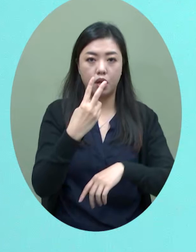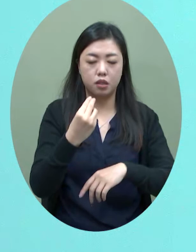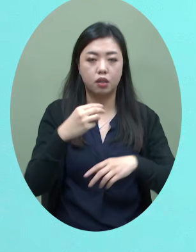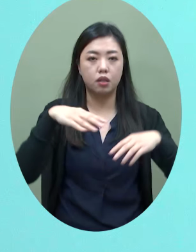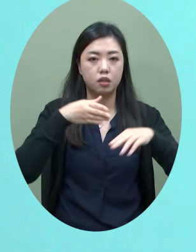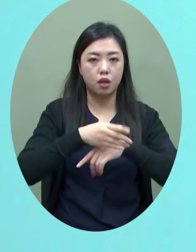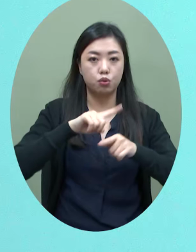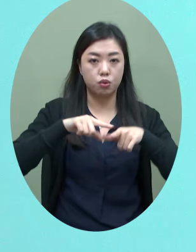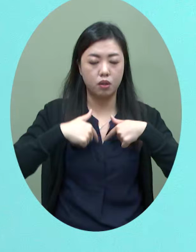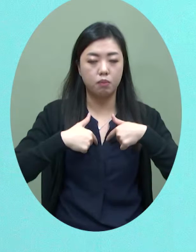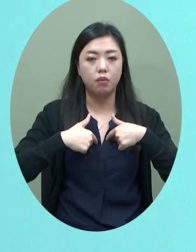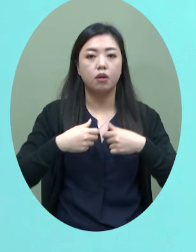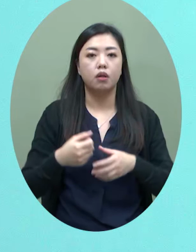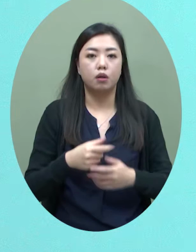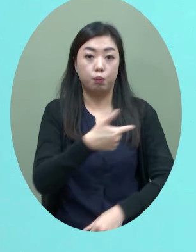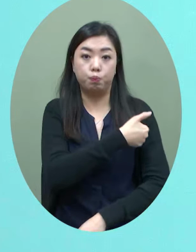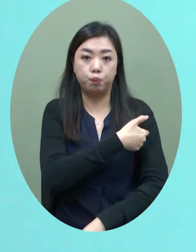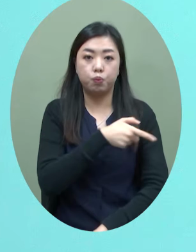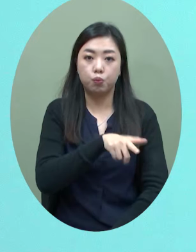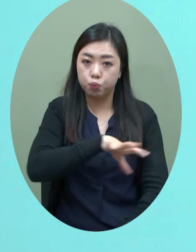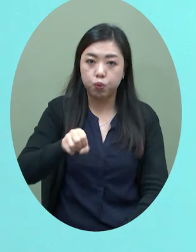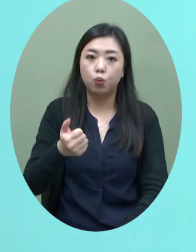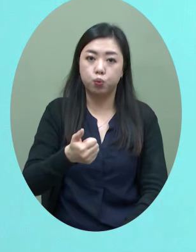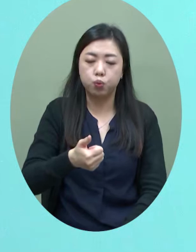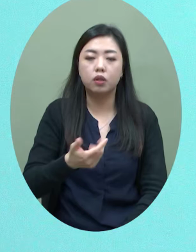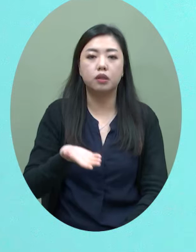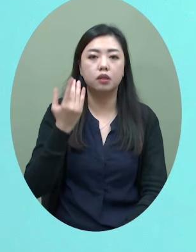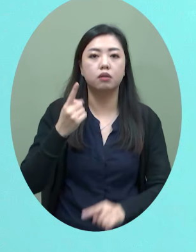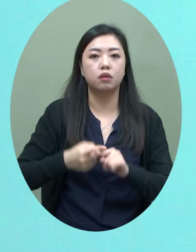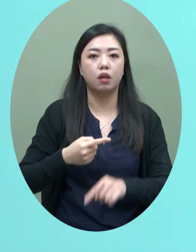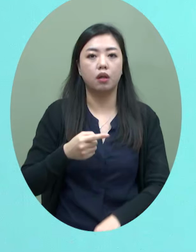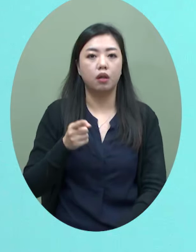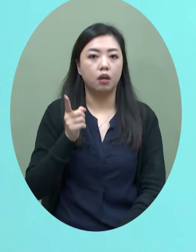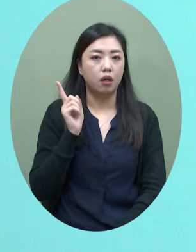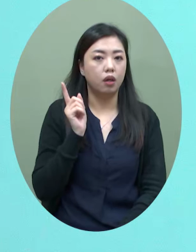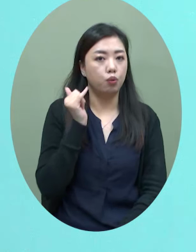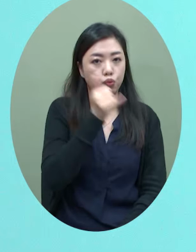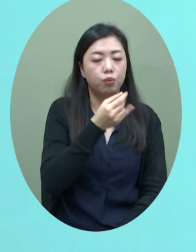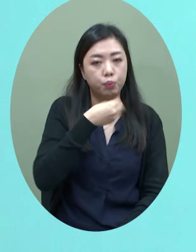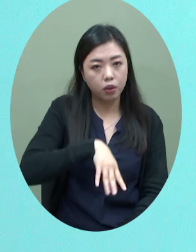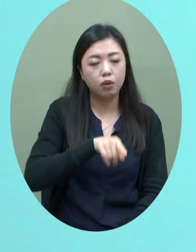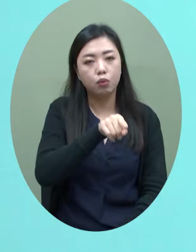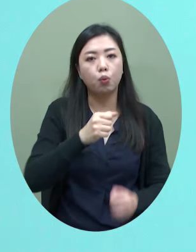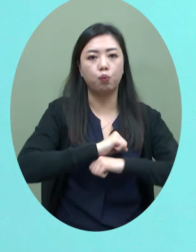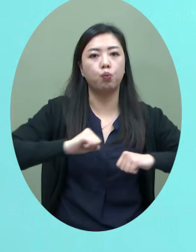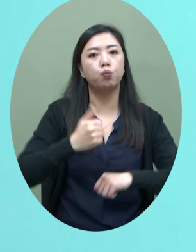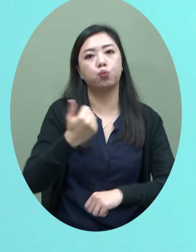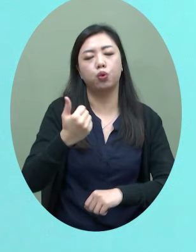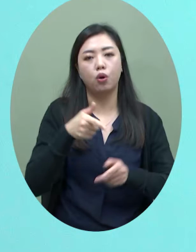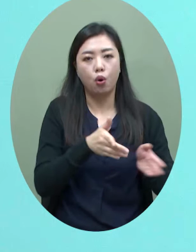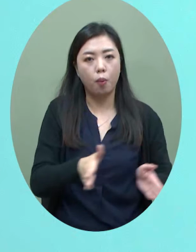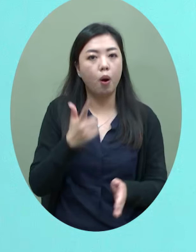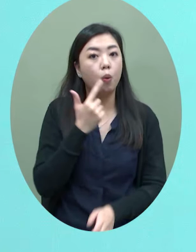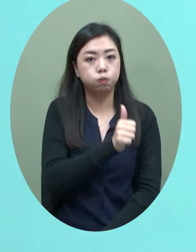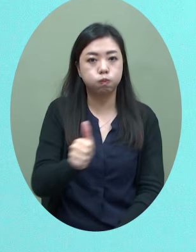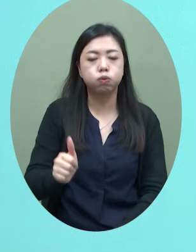苗接種中心。大家去過，我自己親自亦都去睇過啦，都係地方好寬敞，嗰個安排好順